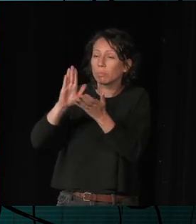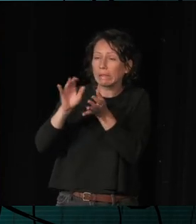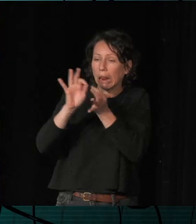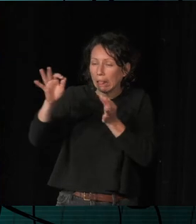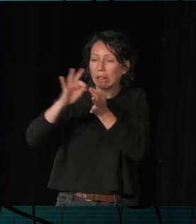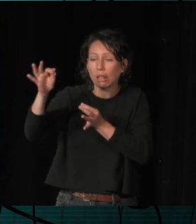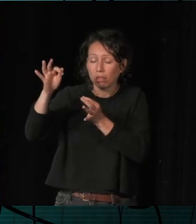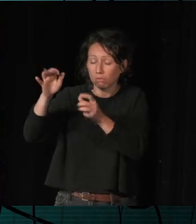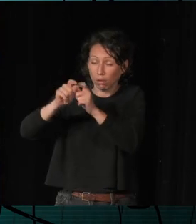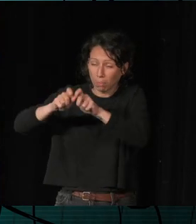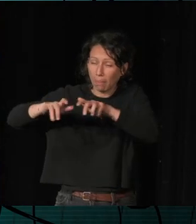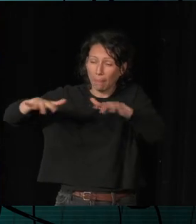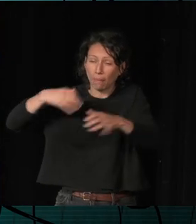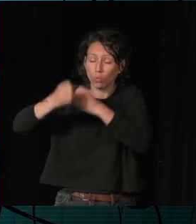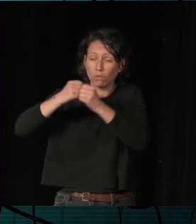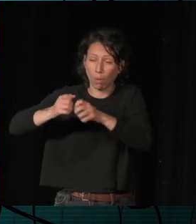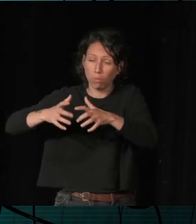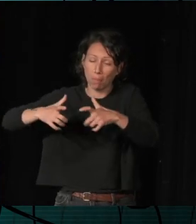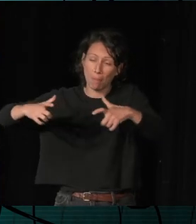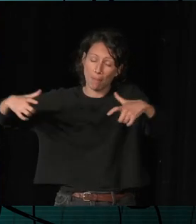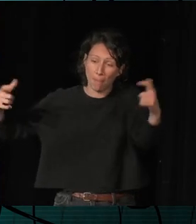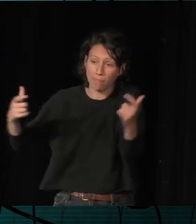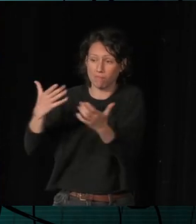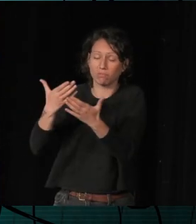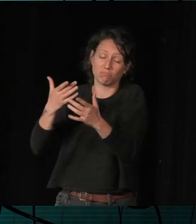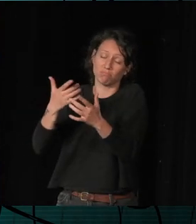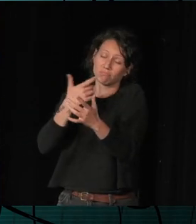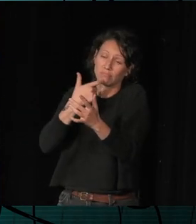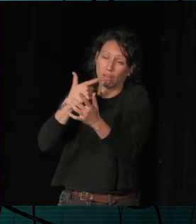évidemment le traitement et l'essor des jeux indépendants.